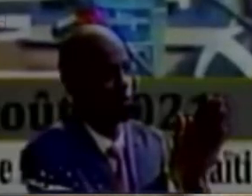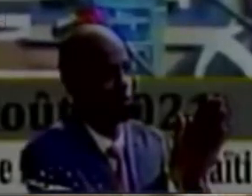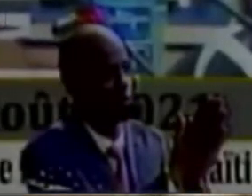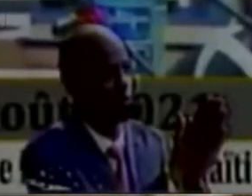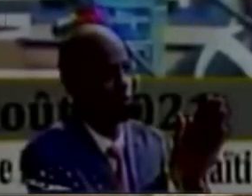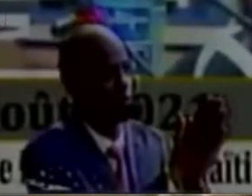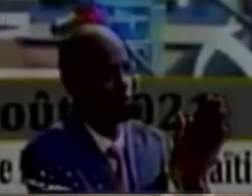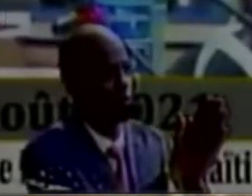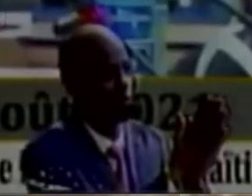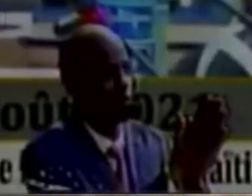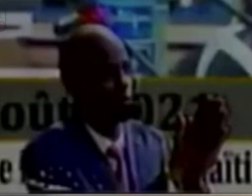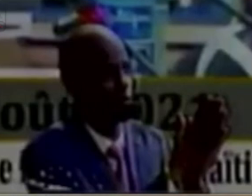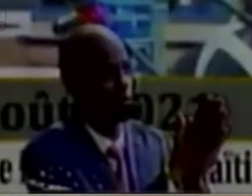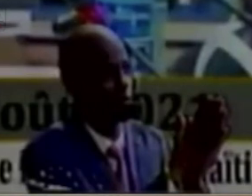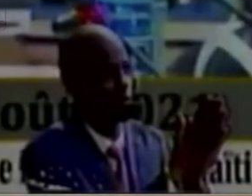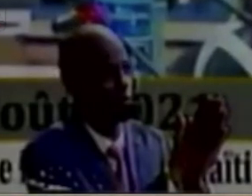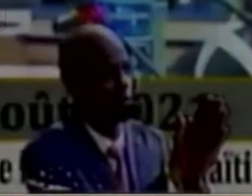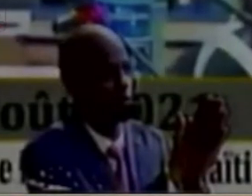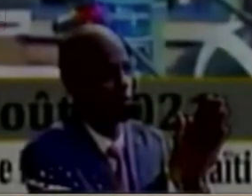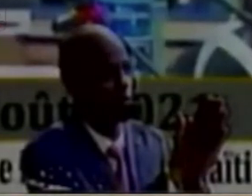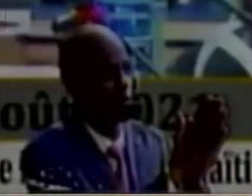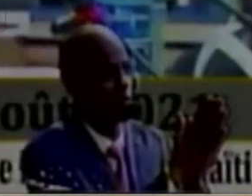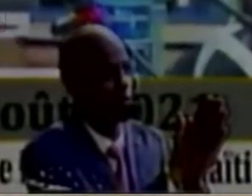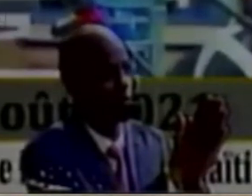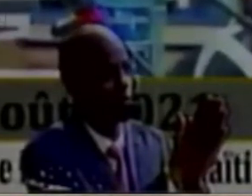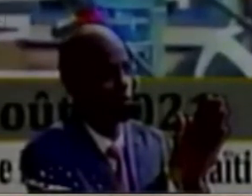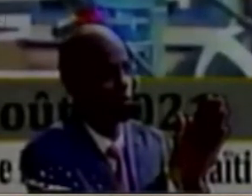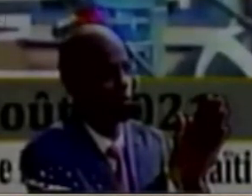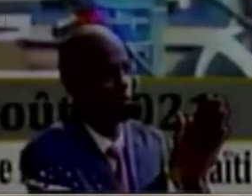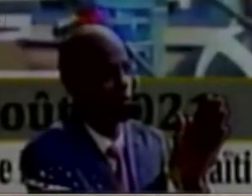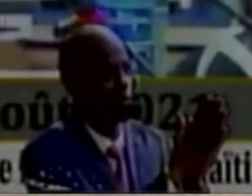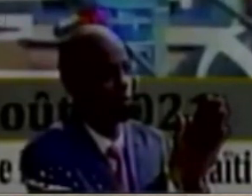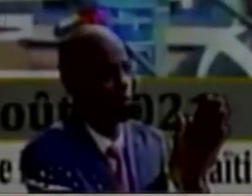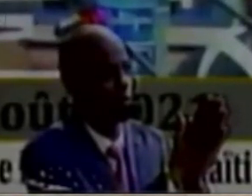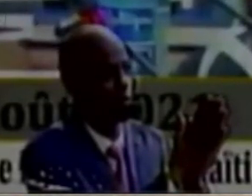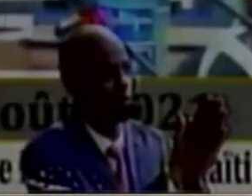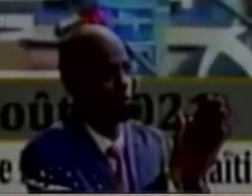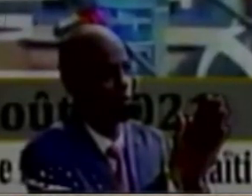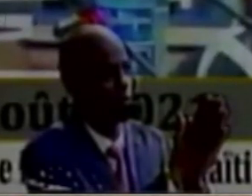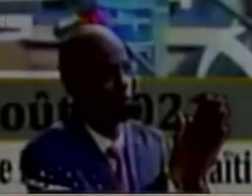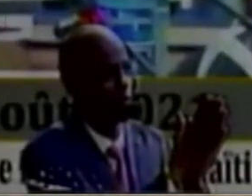général, et pour avoir convié cette réunion.